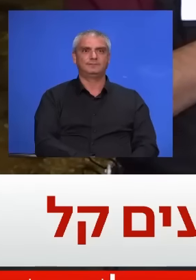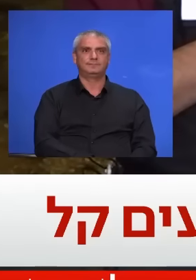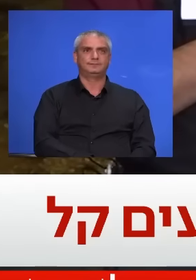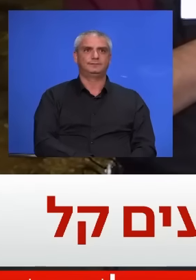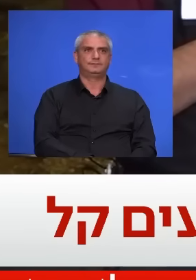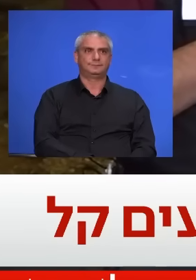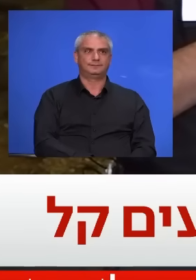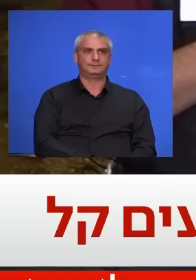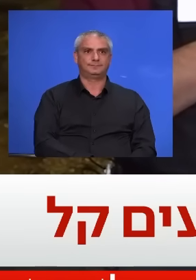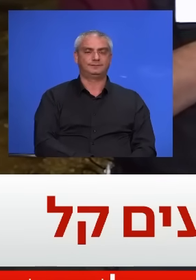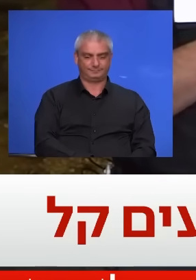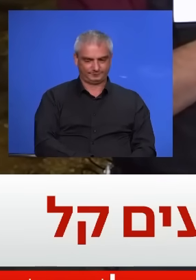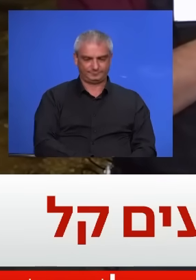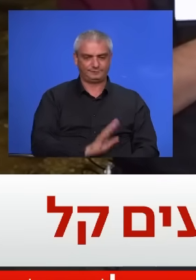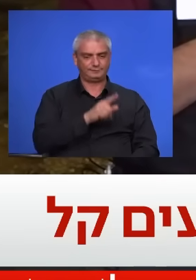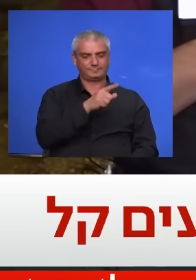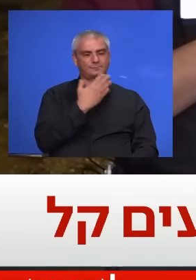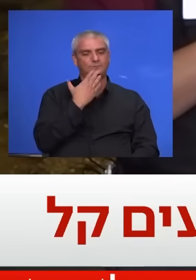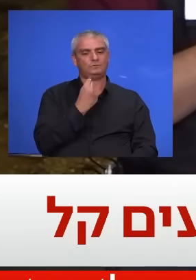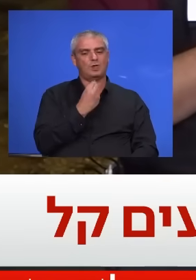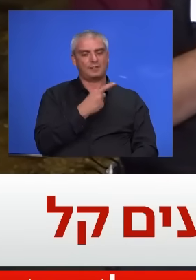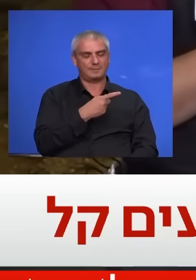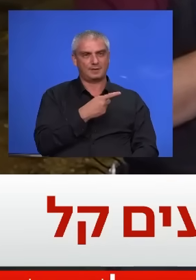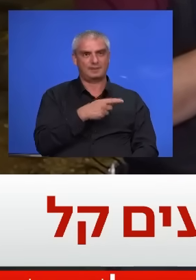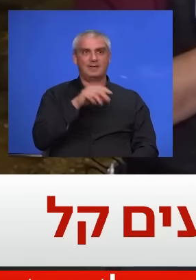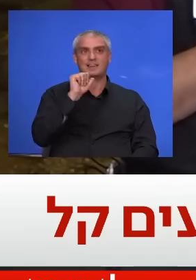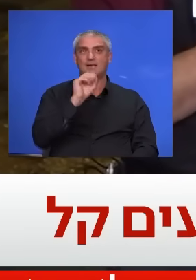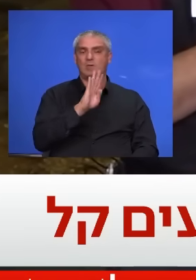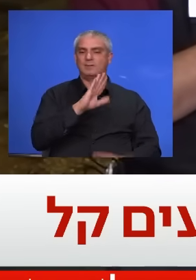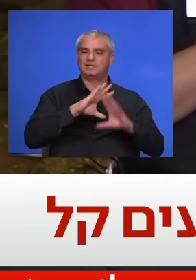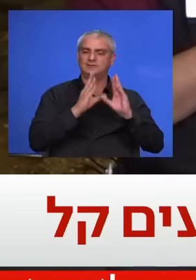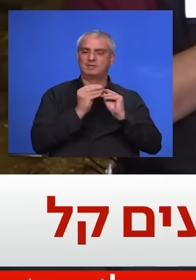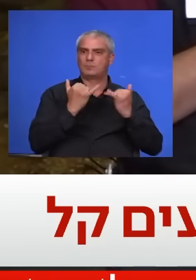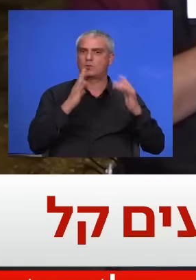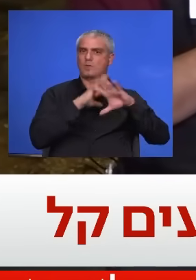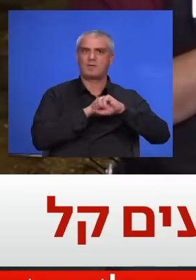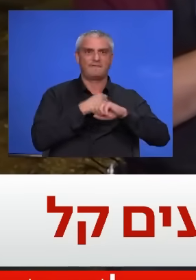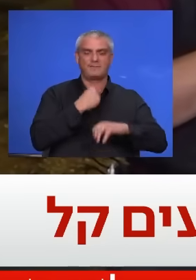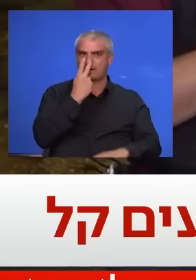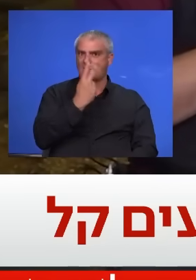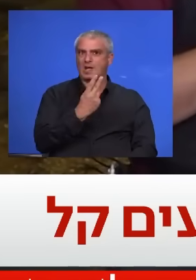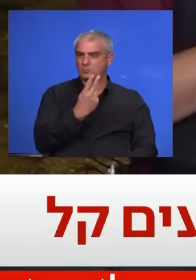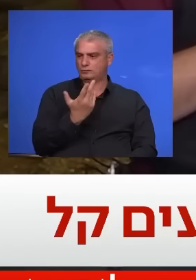גם לך, מיכל, תודה רבה. איתי בלומנטל, אולי סיכום של הערב הזה, ראינו לפנות ערב את